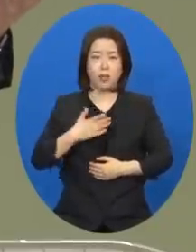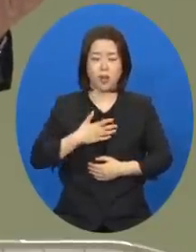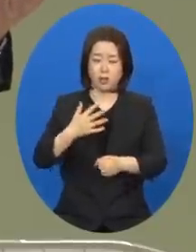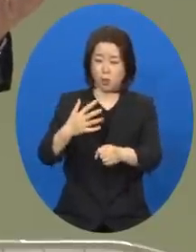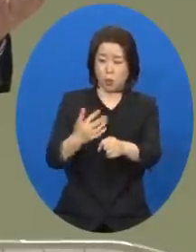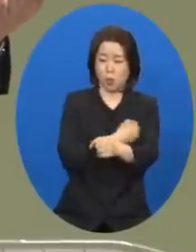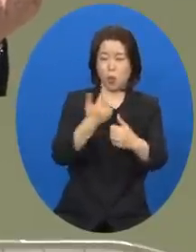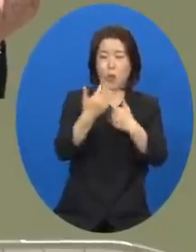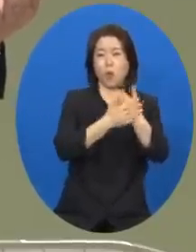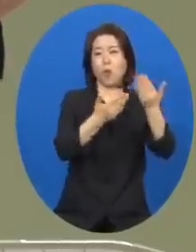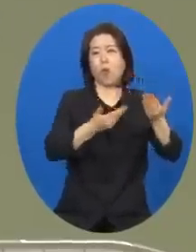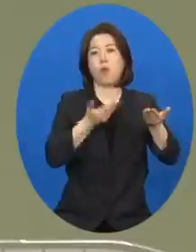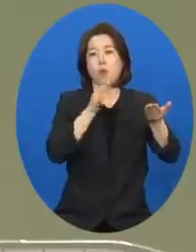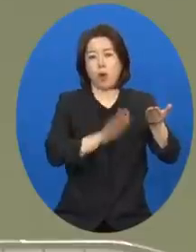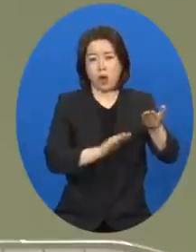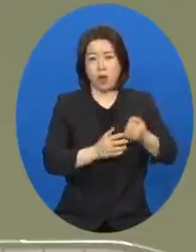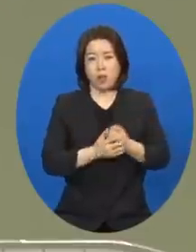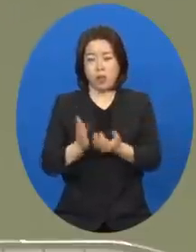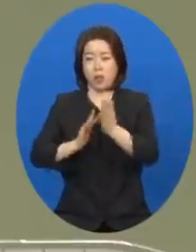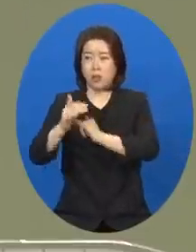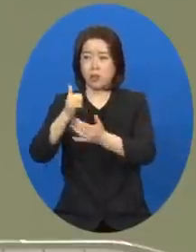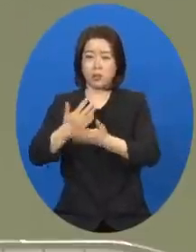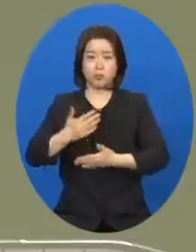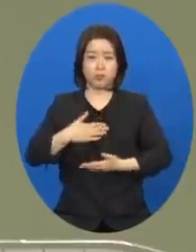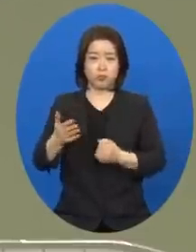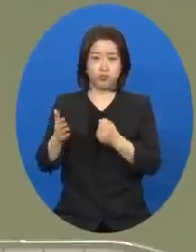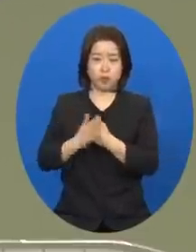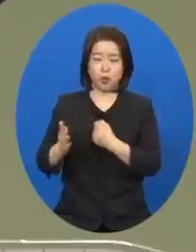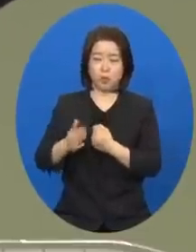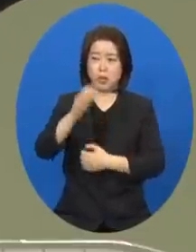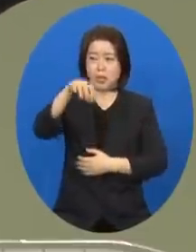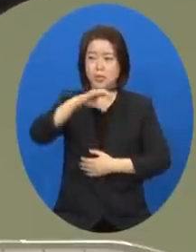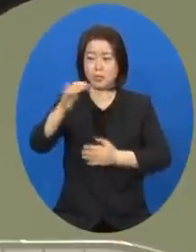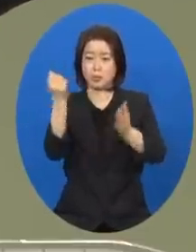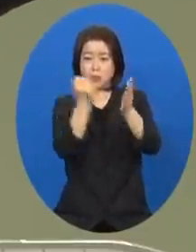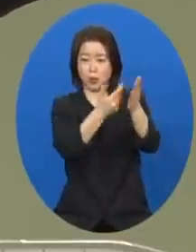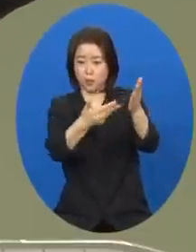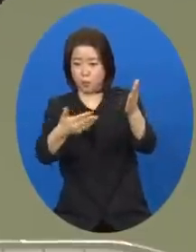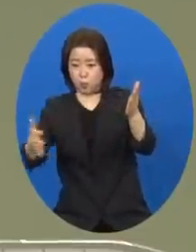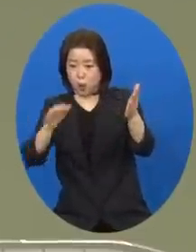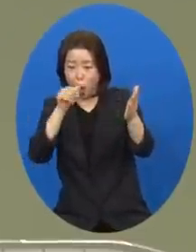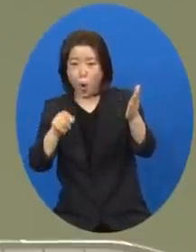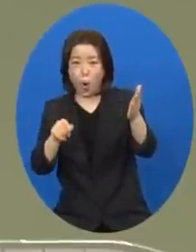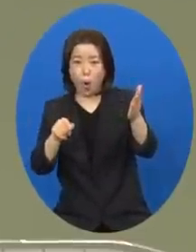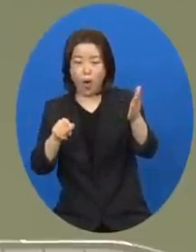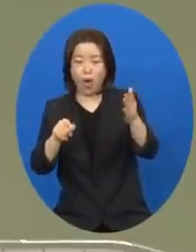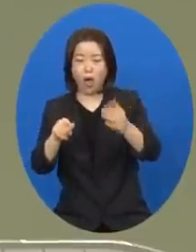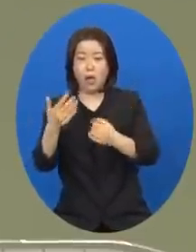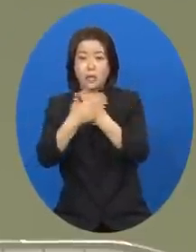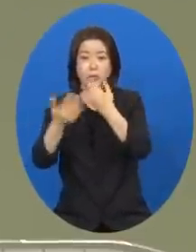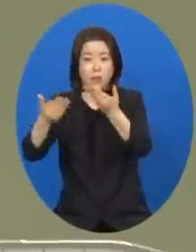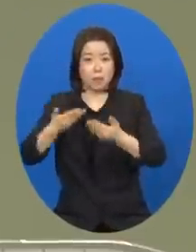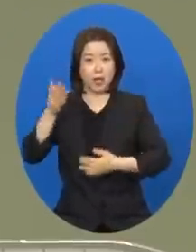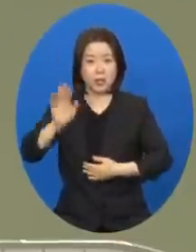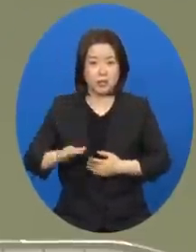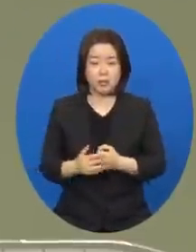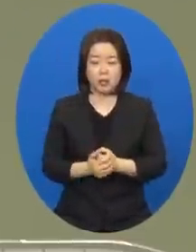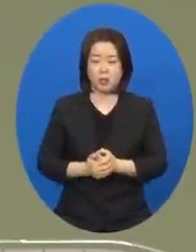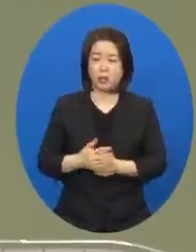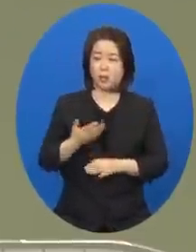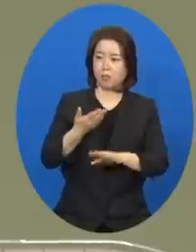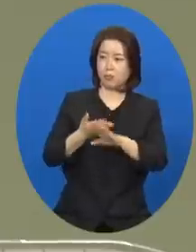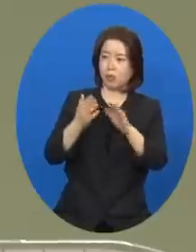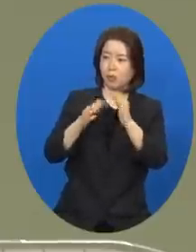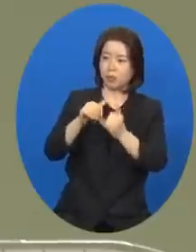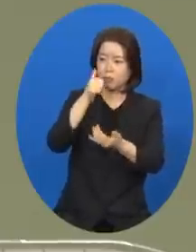은혜를 받아놓고 예수님이 나 때문에 십자가에 보혈을 흘리셨는데 그런 은혜를 받아놓고 나는 다른 사람을